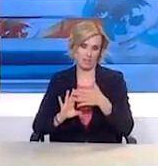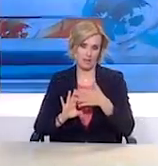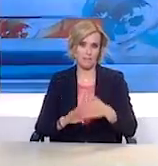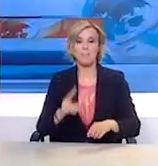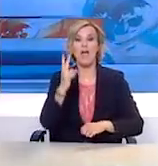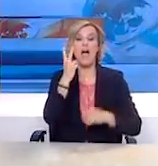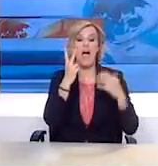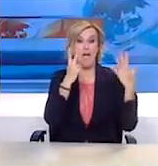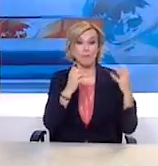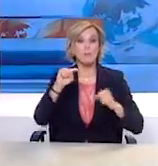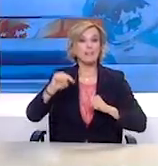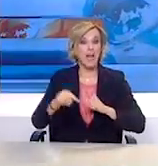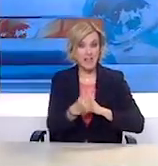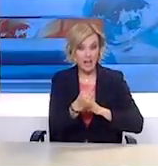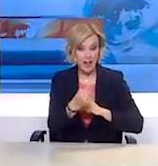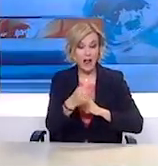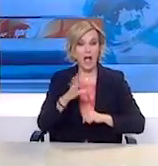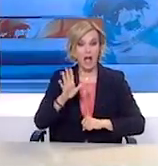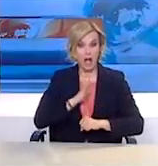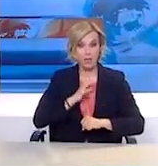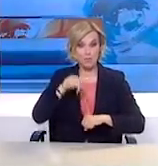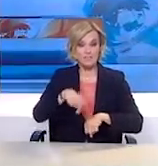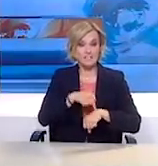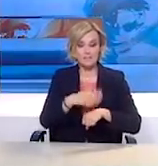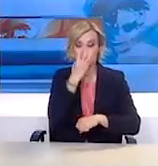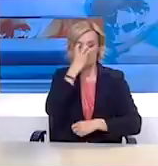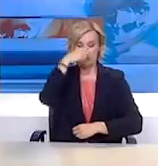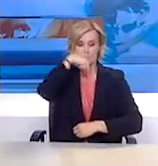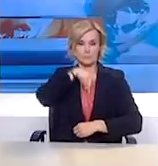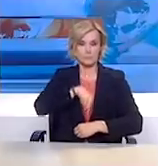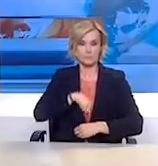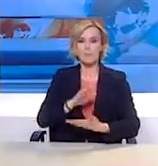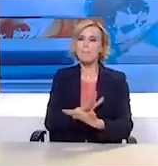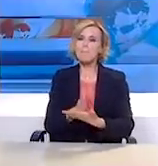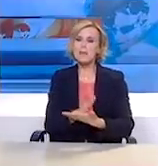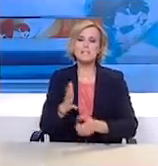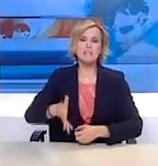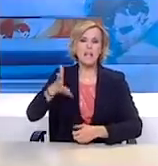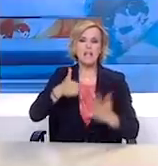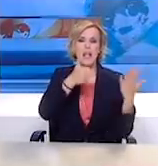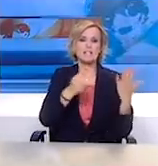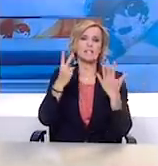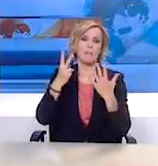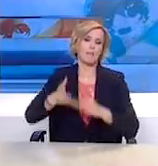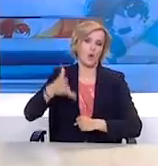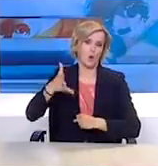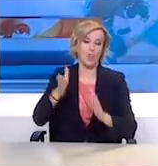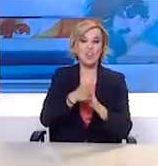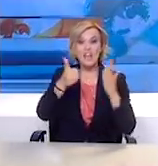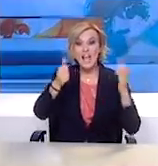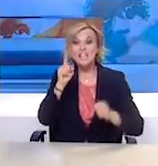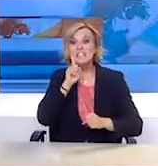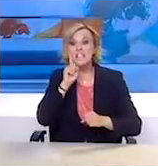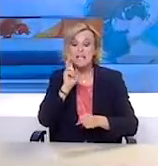79 συμπολίτες μας νοσηλεύονται διασωληνωμένοι. Η διάμεση ηλικία τους είναι 67 ετών. 16 είναι γυναίκες και οι υπόλοιποι άνδρες.